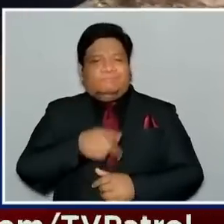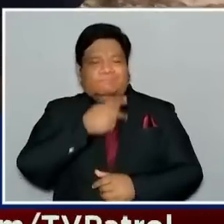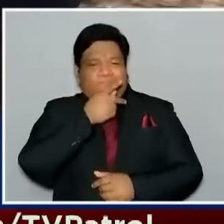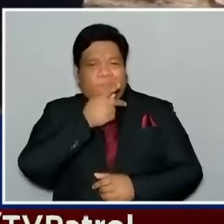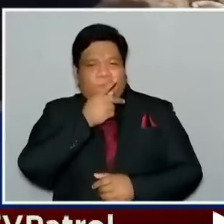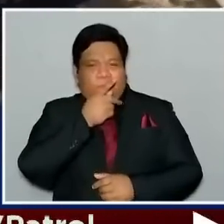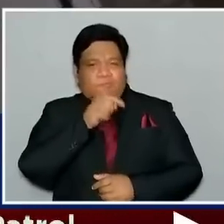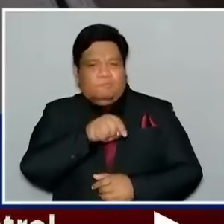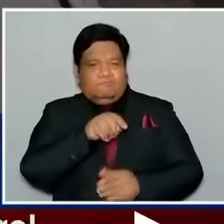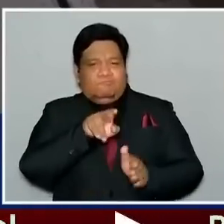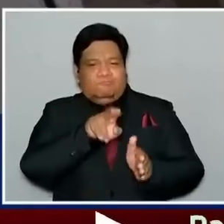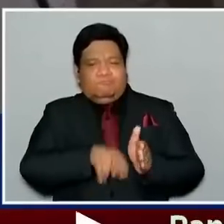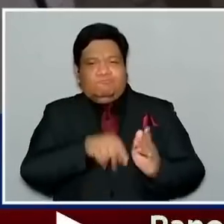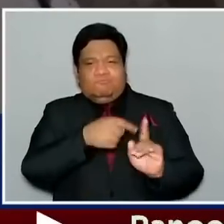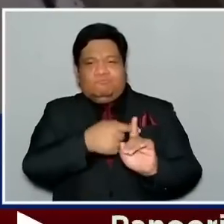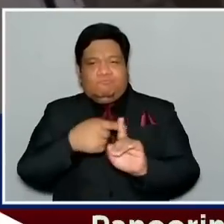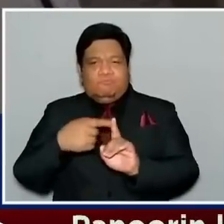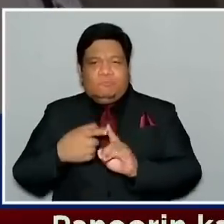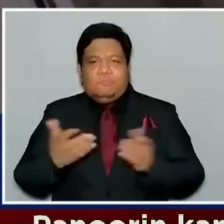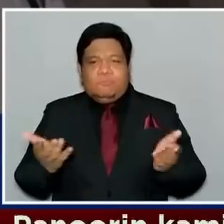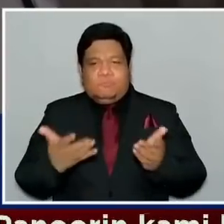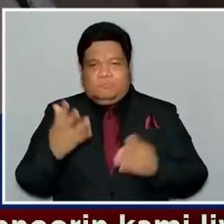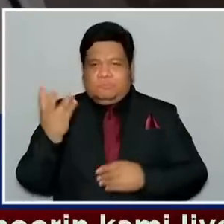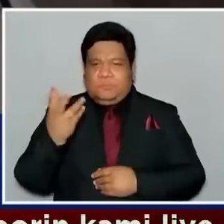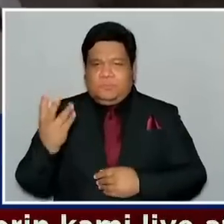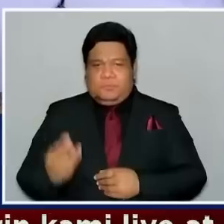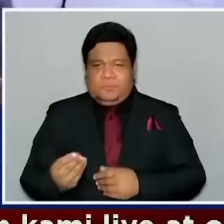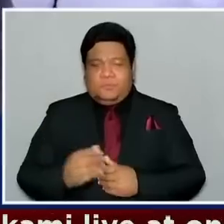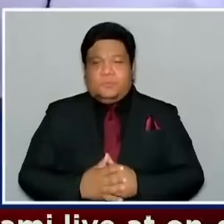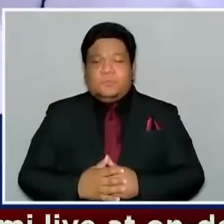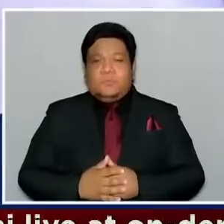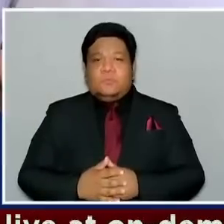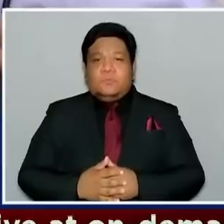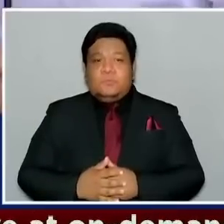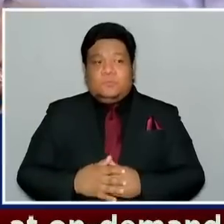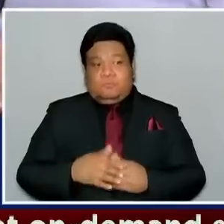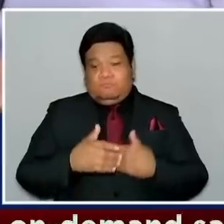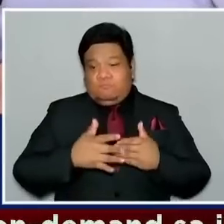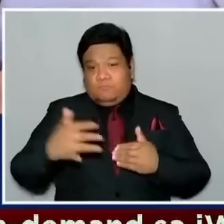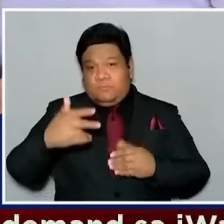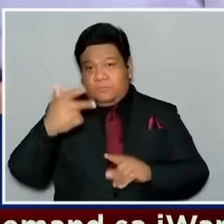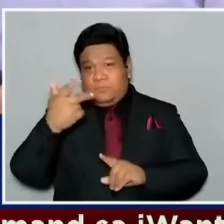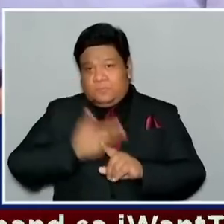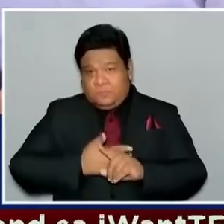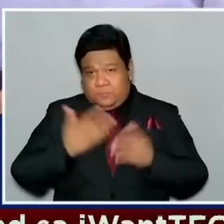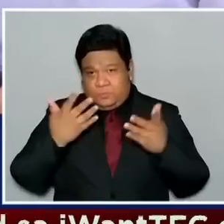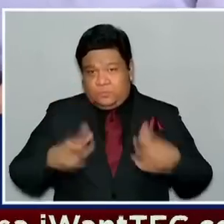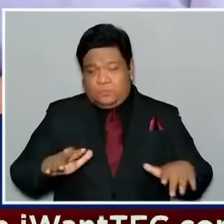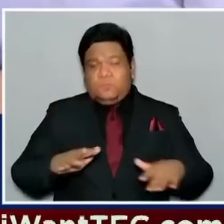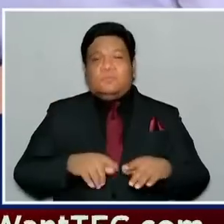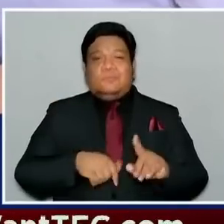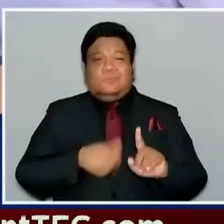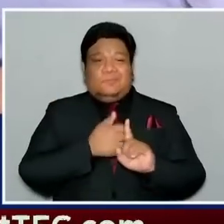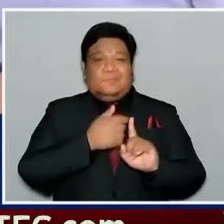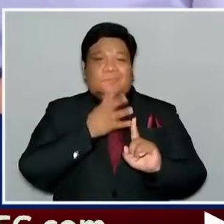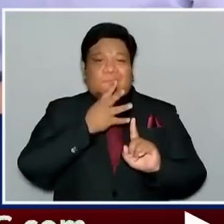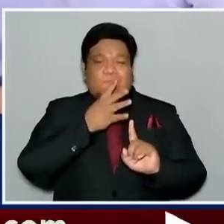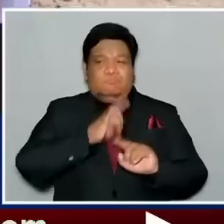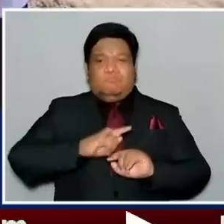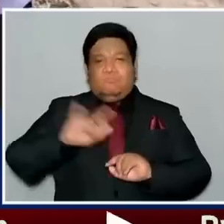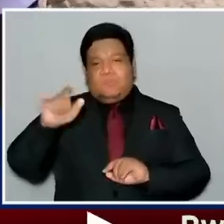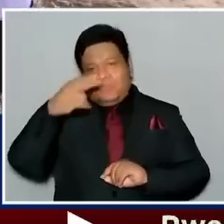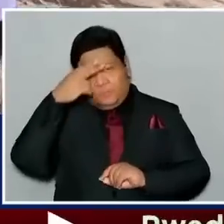apat na magkakapatid. Samantala, 3 buwan matapos ang libing, ay tutulak muli pa Saudi ang ina ng 4 na bata para